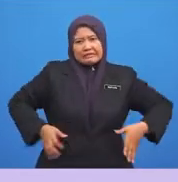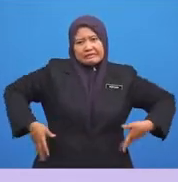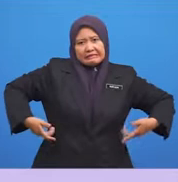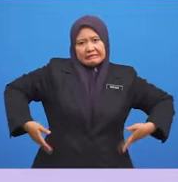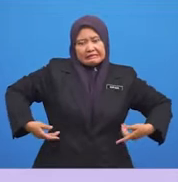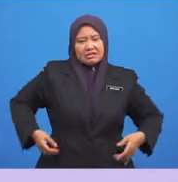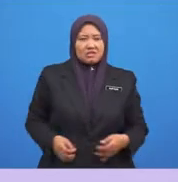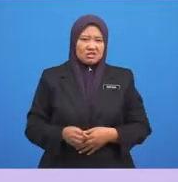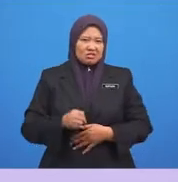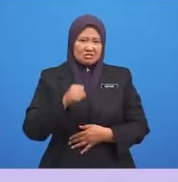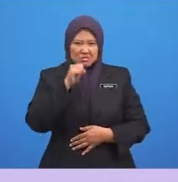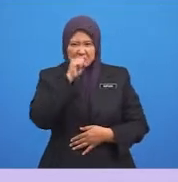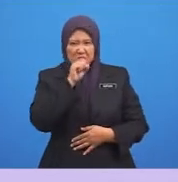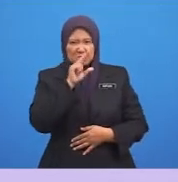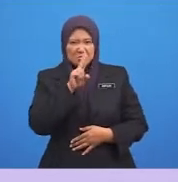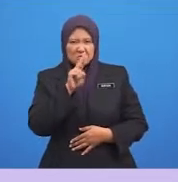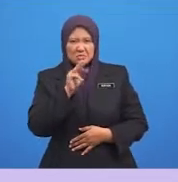oleh rakan-rakan dia?